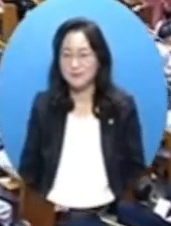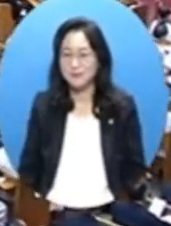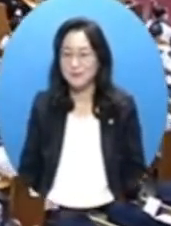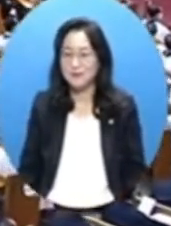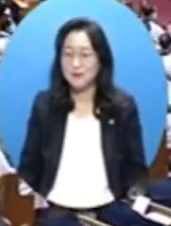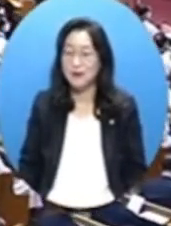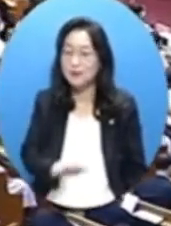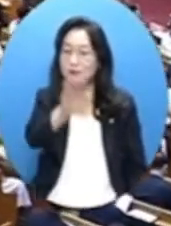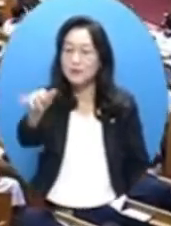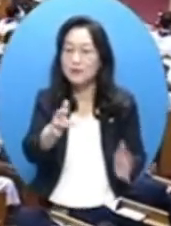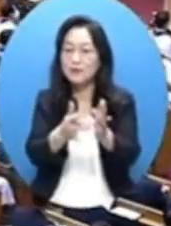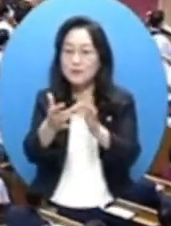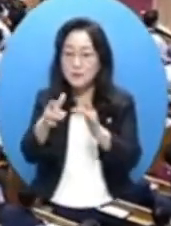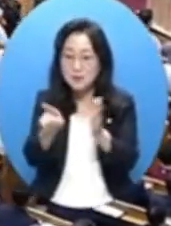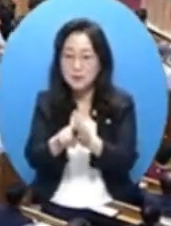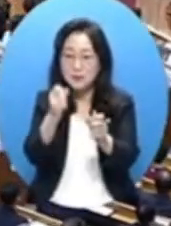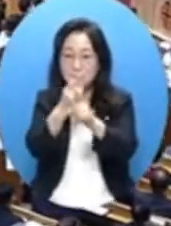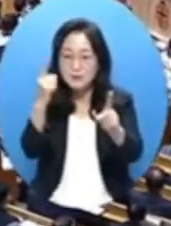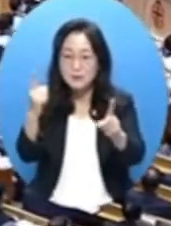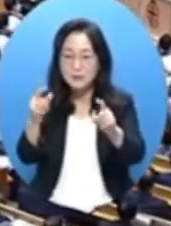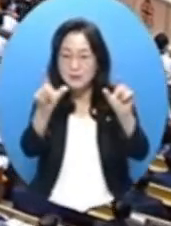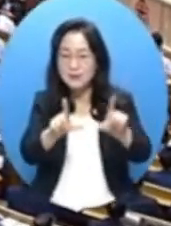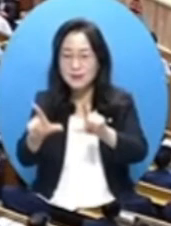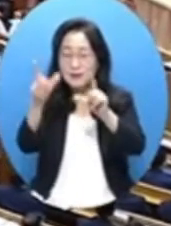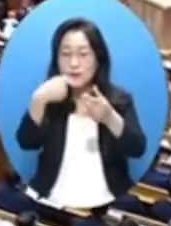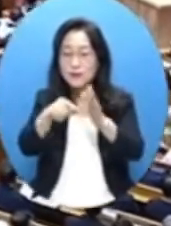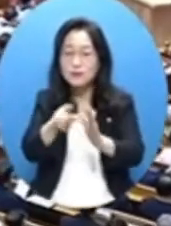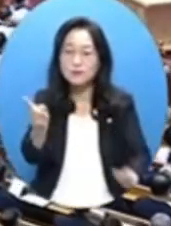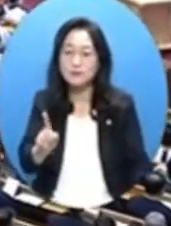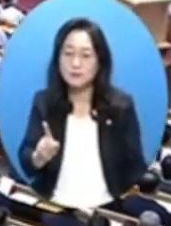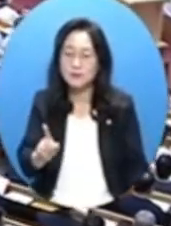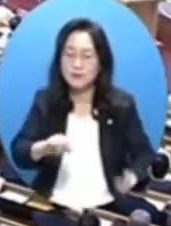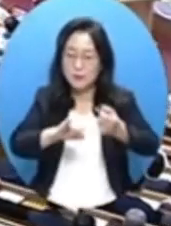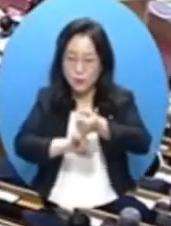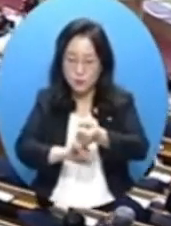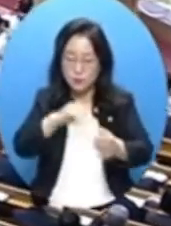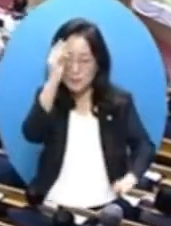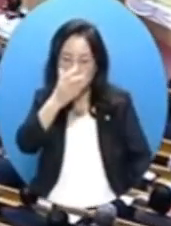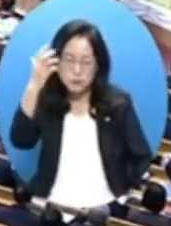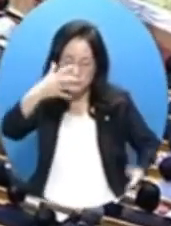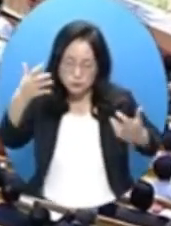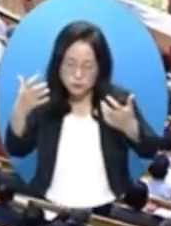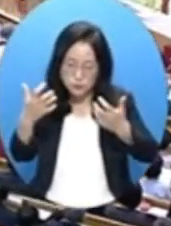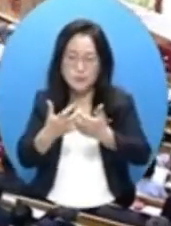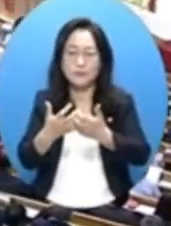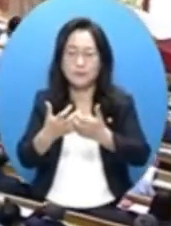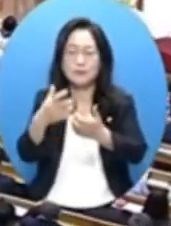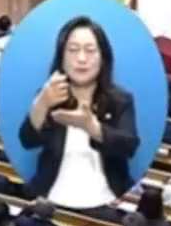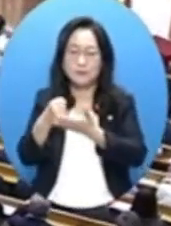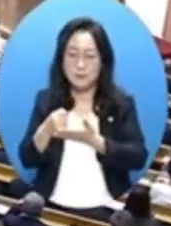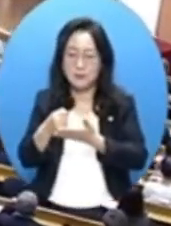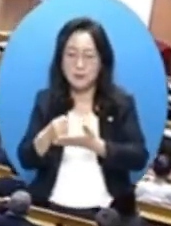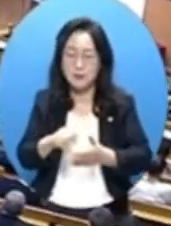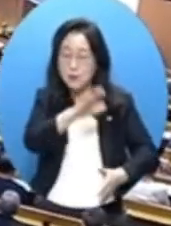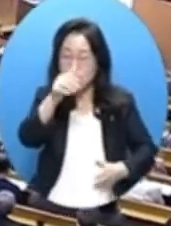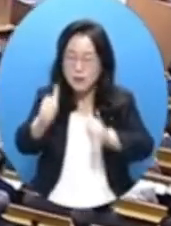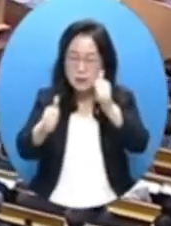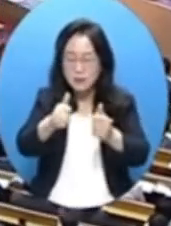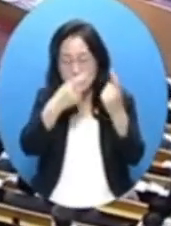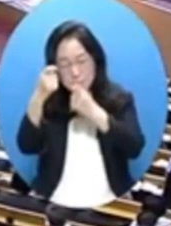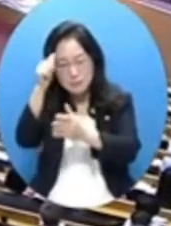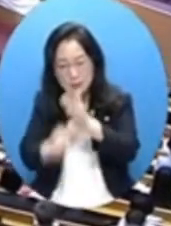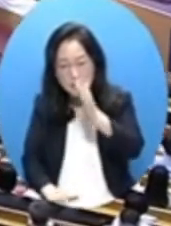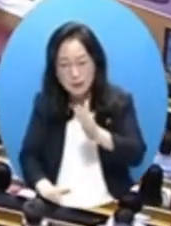우리가 예수 믿고 승리하는 삶을 살아가기 위해서 반드시 성령 충만을 받아야 되는 것입니다. 우리가 자꾸 시험에 들고